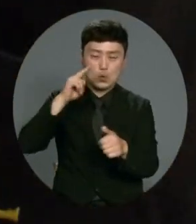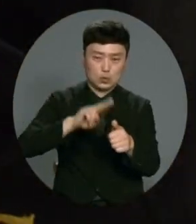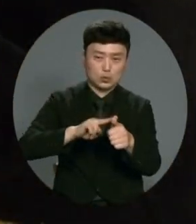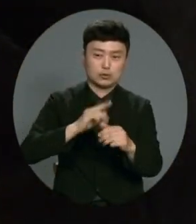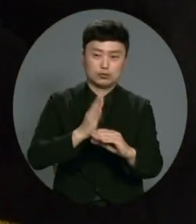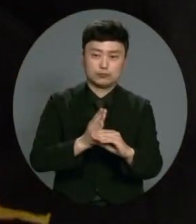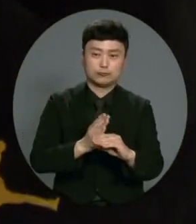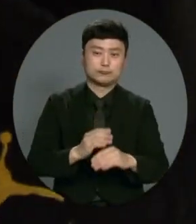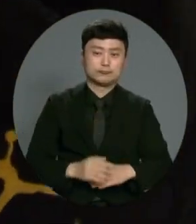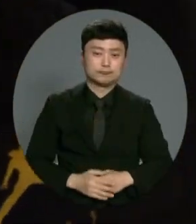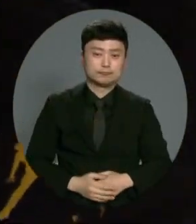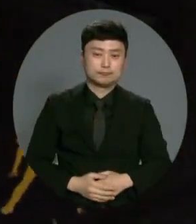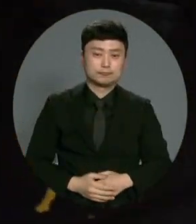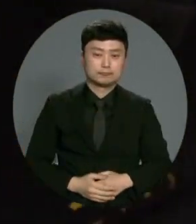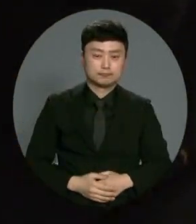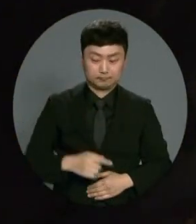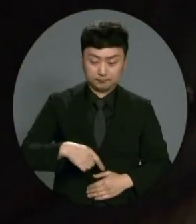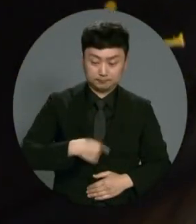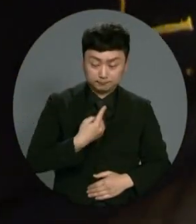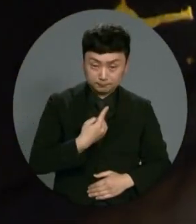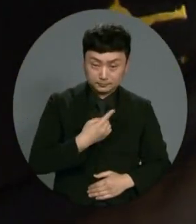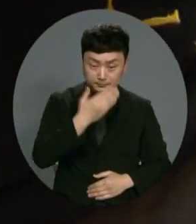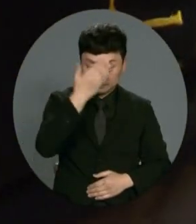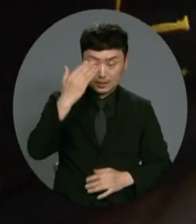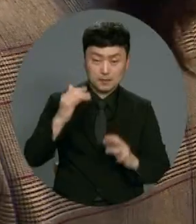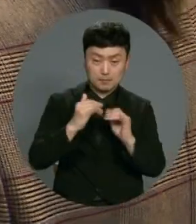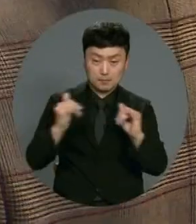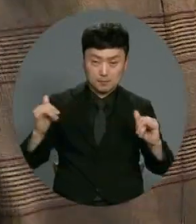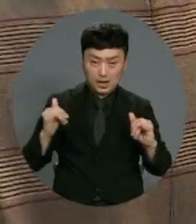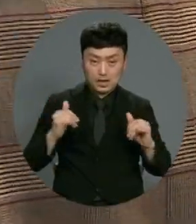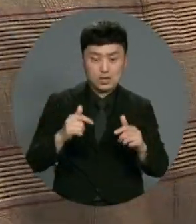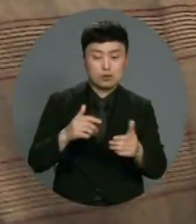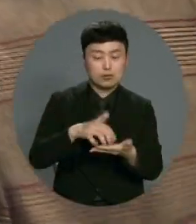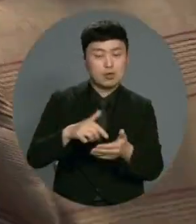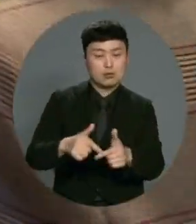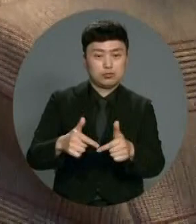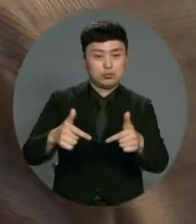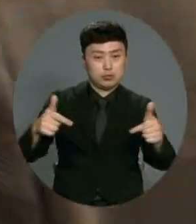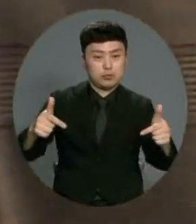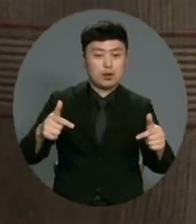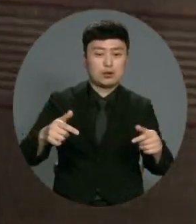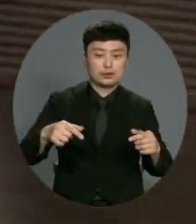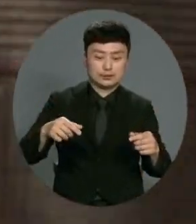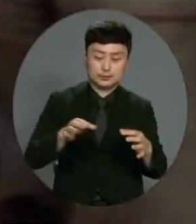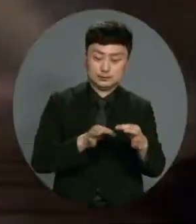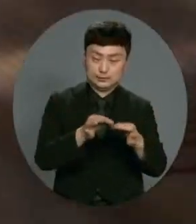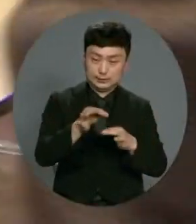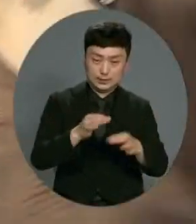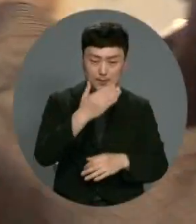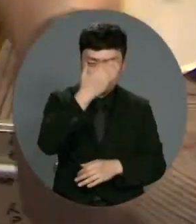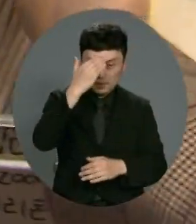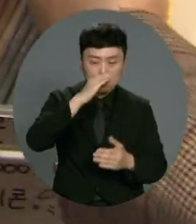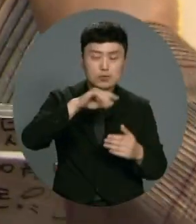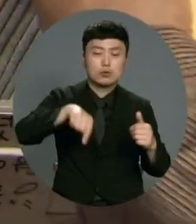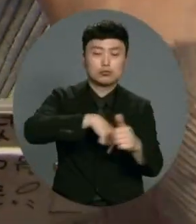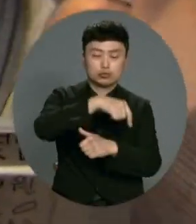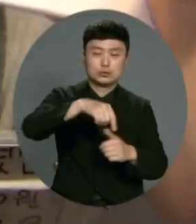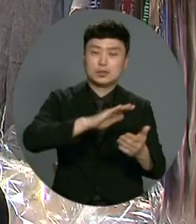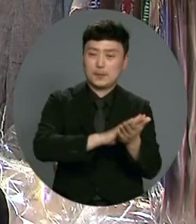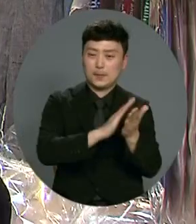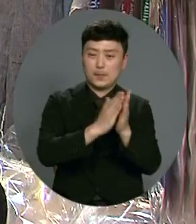있습니다. 자신뿐만 아니라 젊은 상인들이 조금씩 늘어나면서 시장도 젊고 활기차게 변하고 있다고